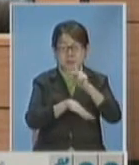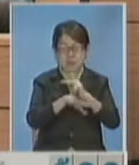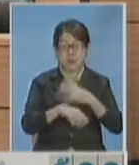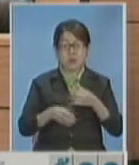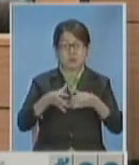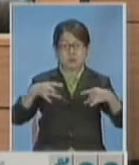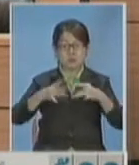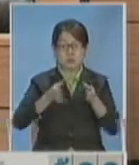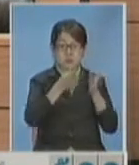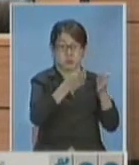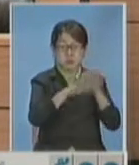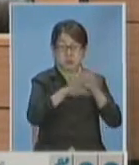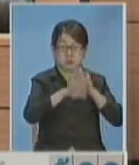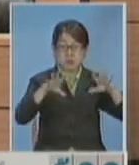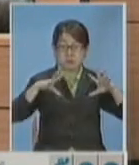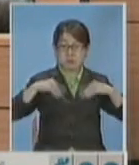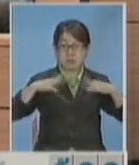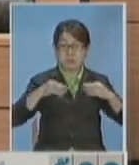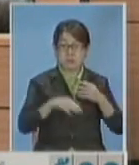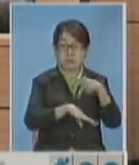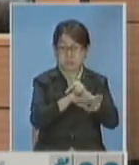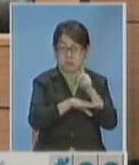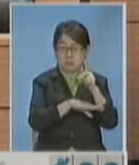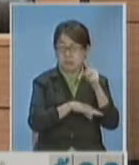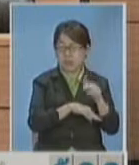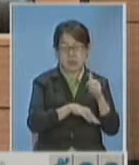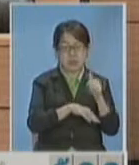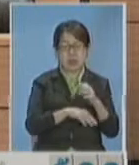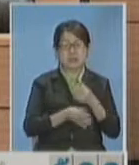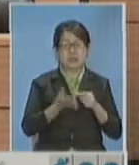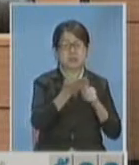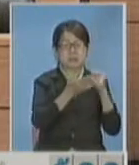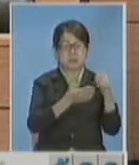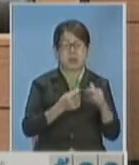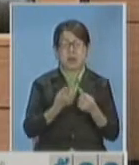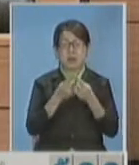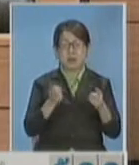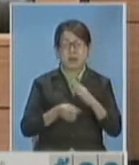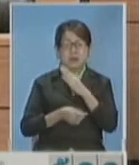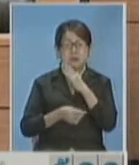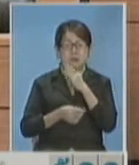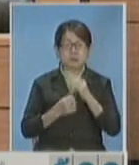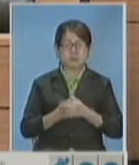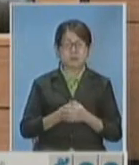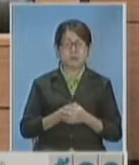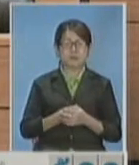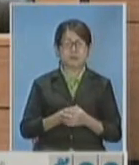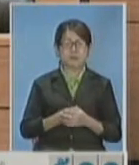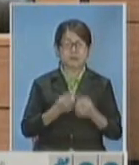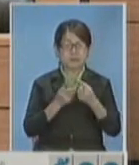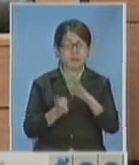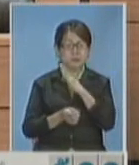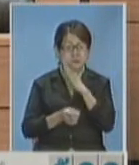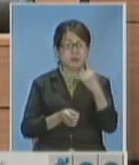ไม่สามารถยื่นยัตติอภิปรายไม่ไว้วางใจได้ครับแต่ถ้ามันมีประเ